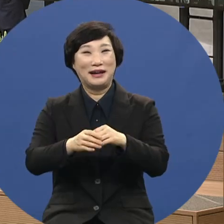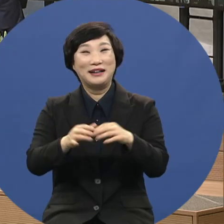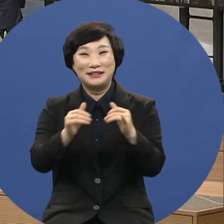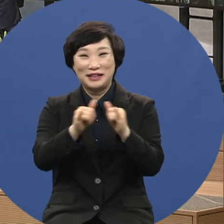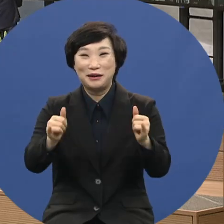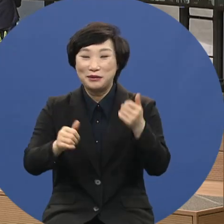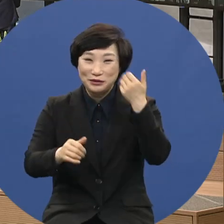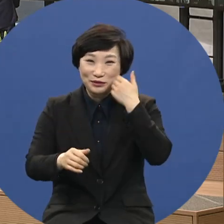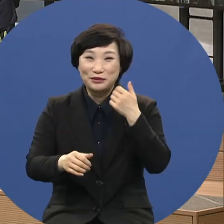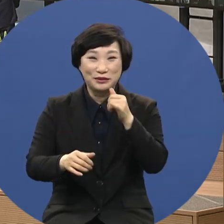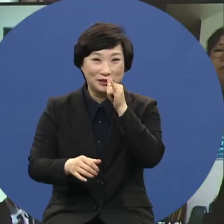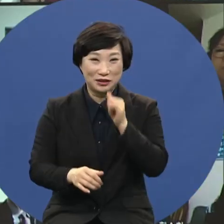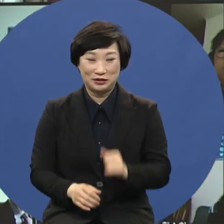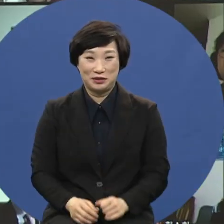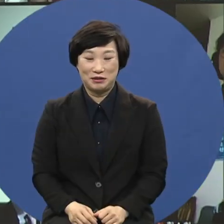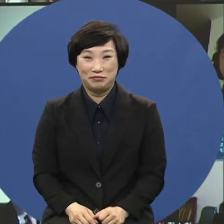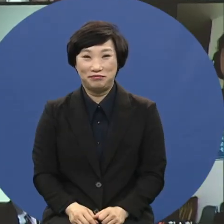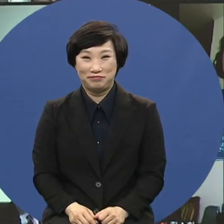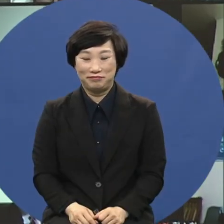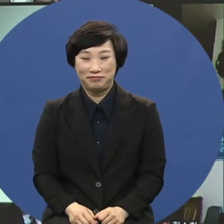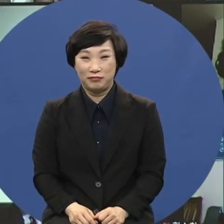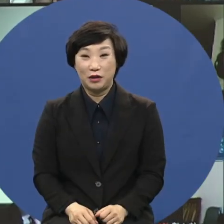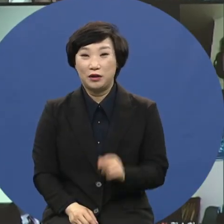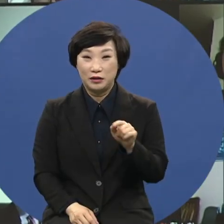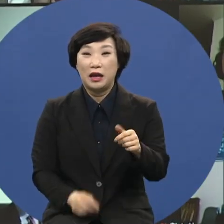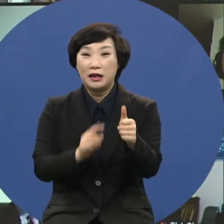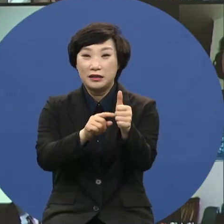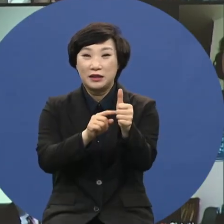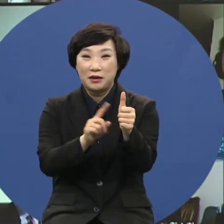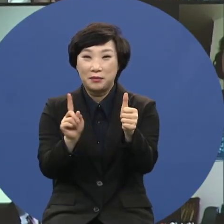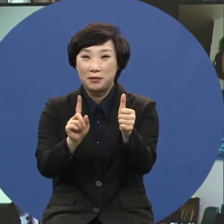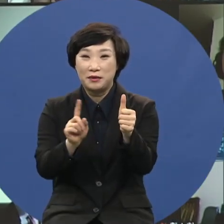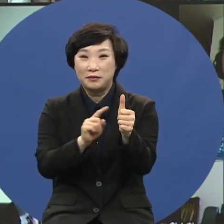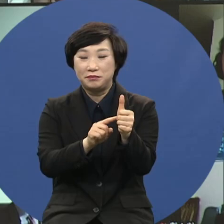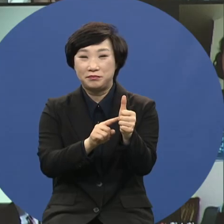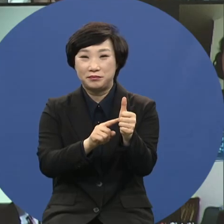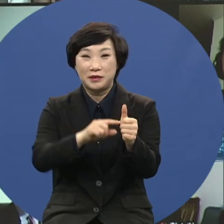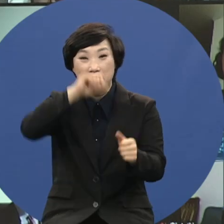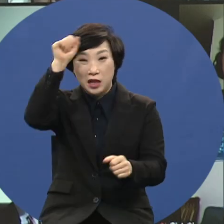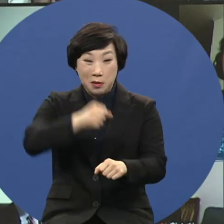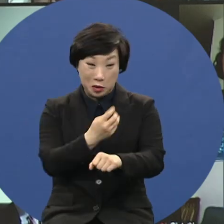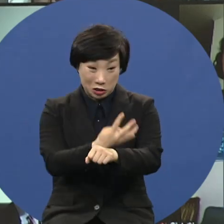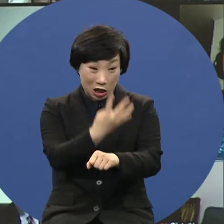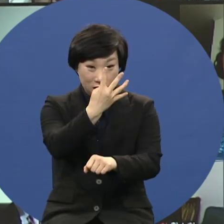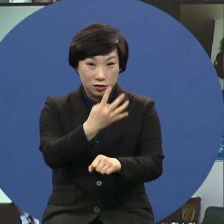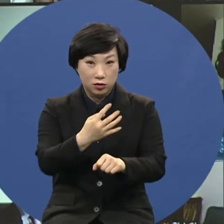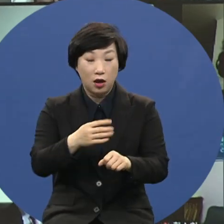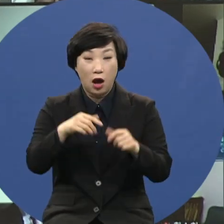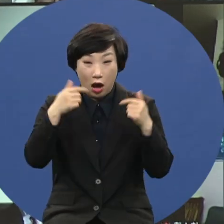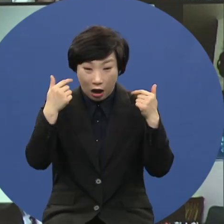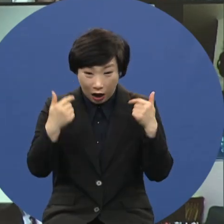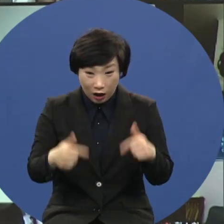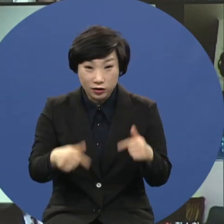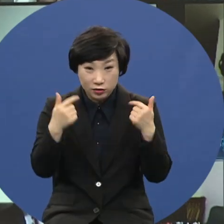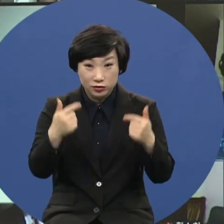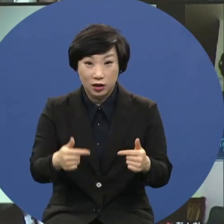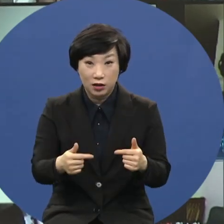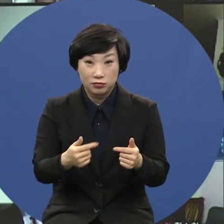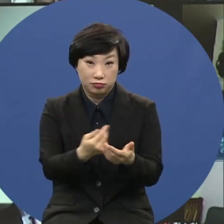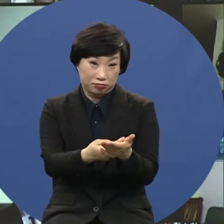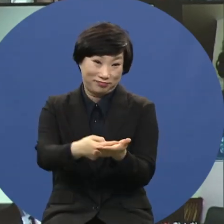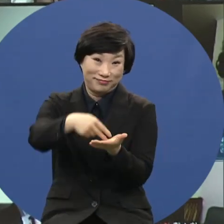하시는 분이 계셨죠. 근데 이분은 새벽 4시만 반드시